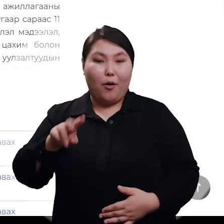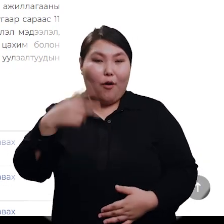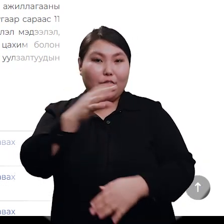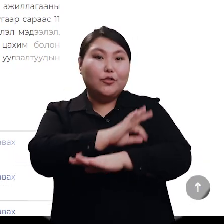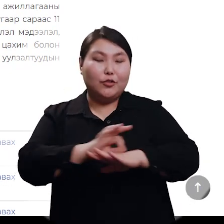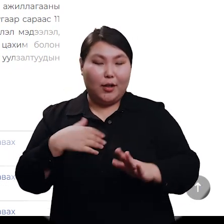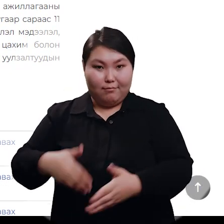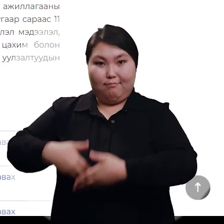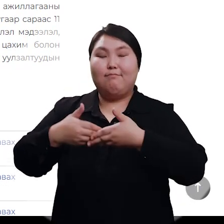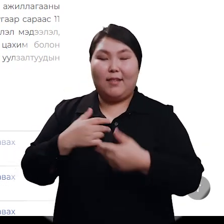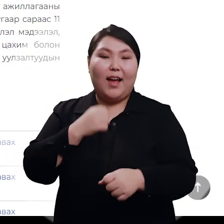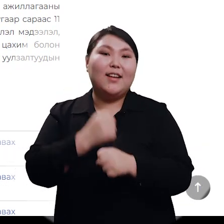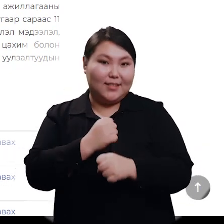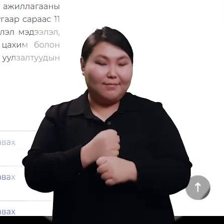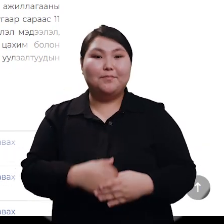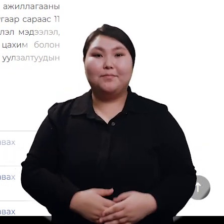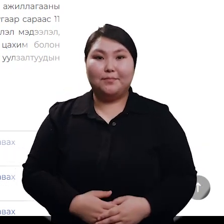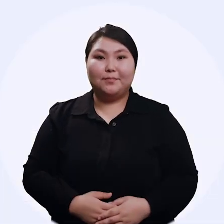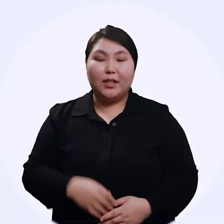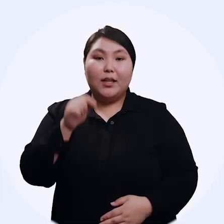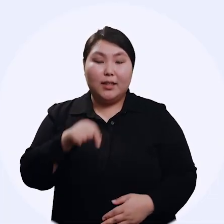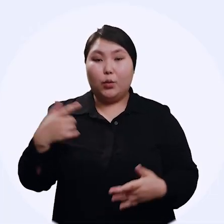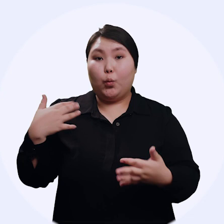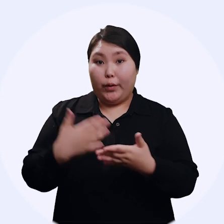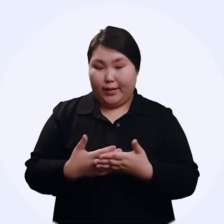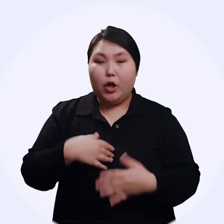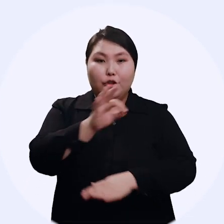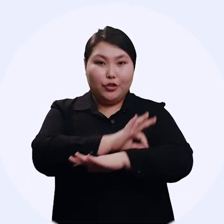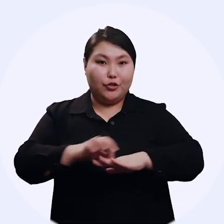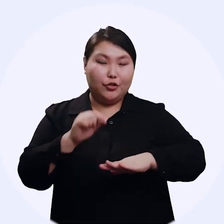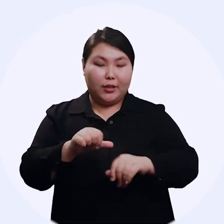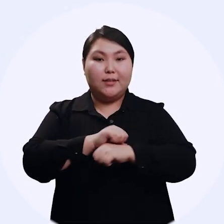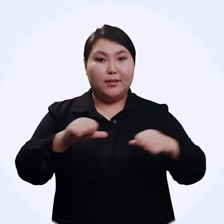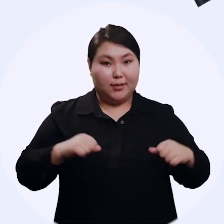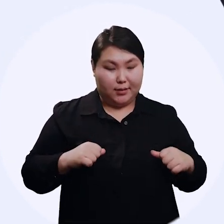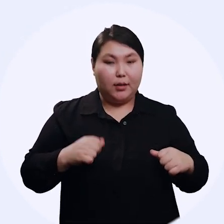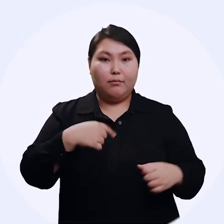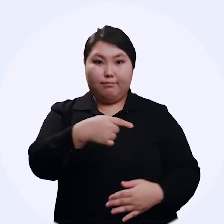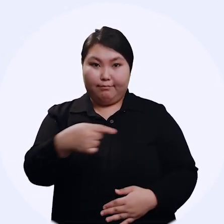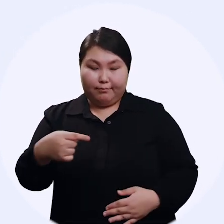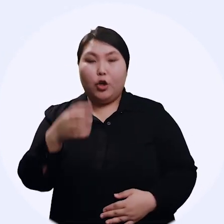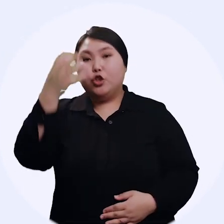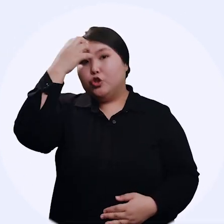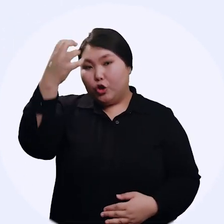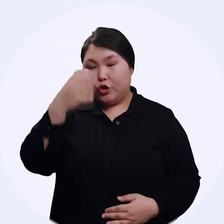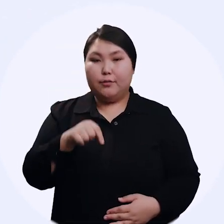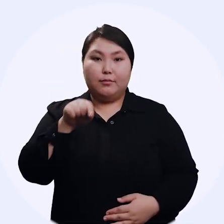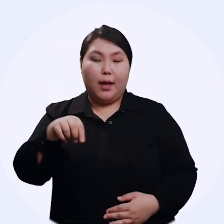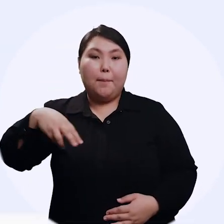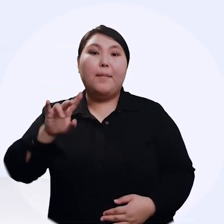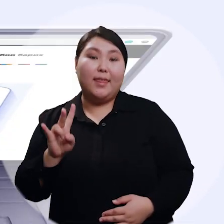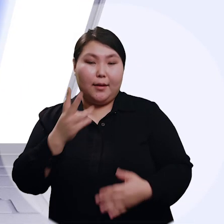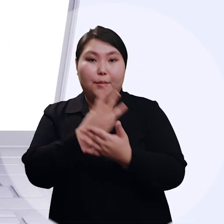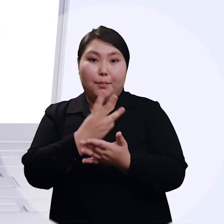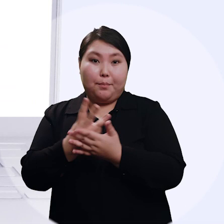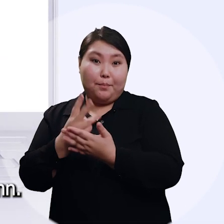хүйр түслөс дэмжлэг үзүүлэн ажилла. Энэ хүрэнд түслэн эргэн дундур зүраас түр цэг